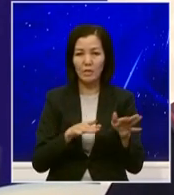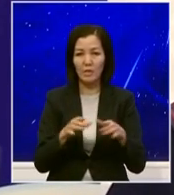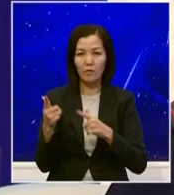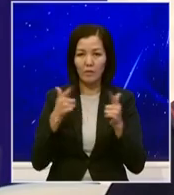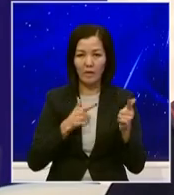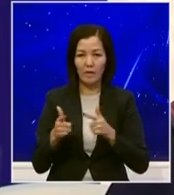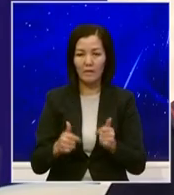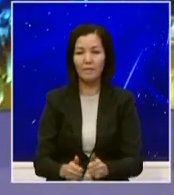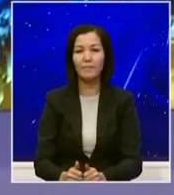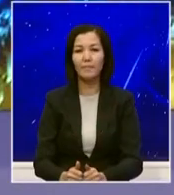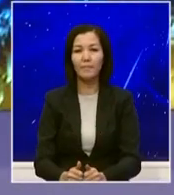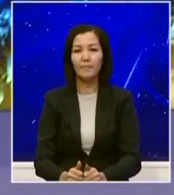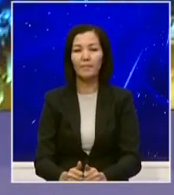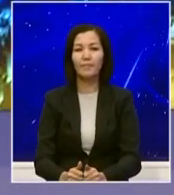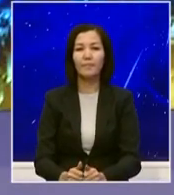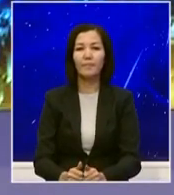дайын.